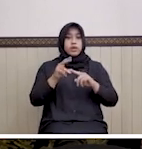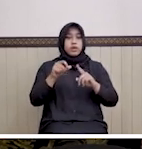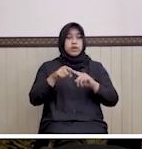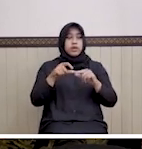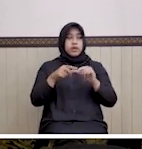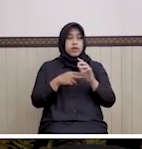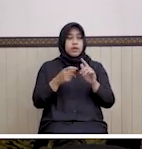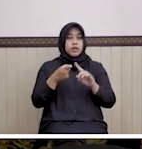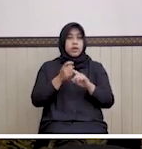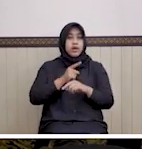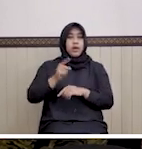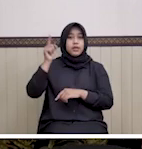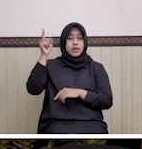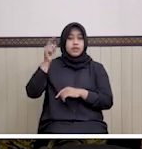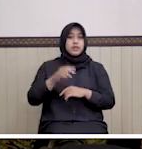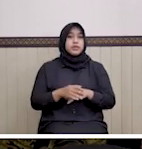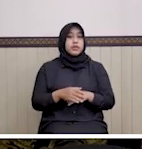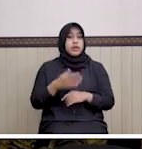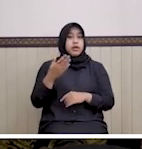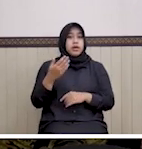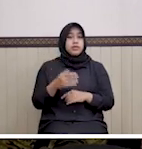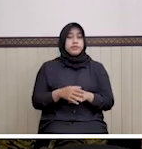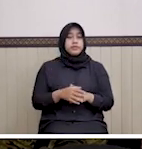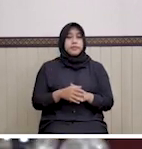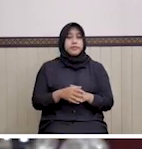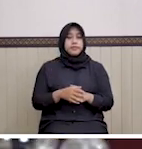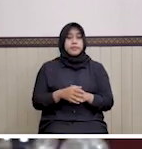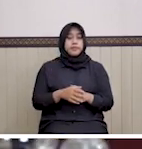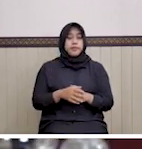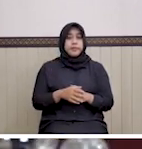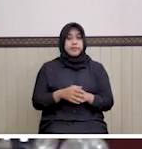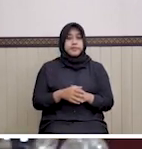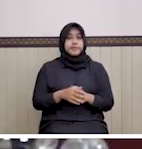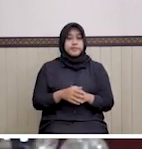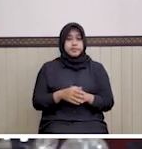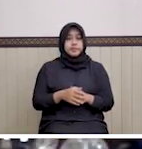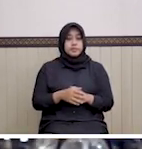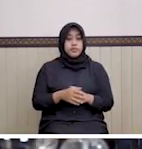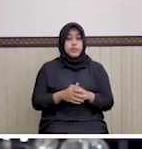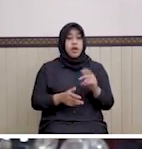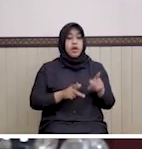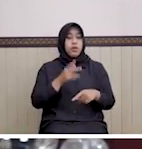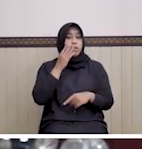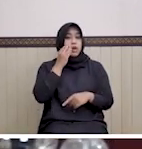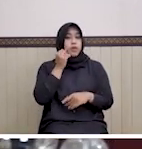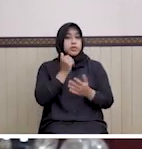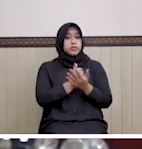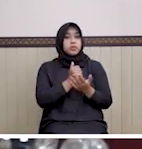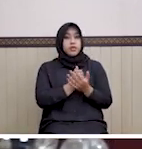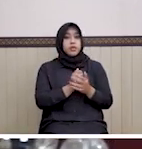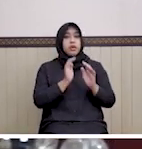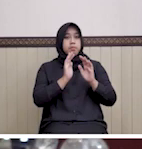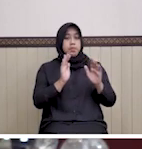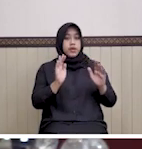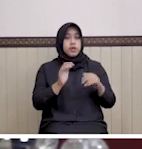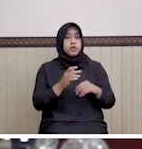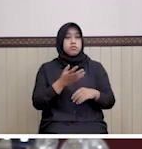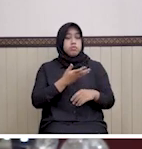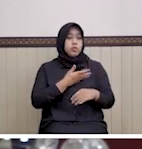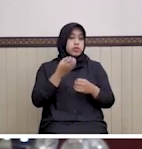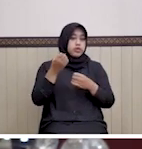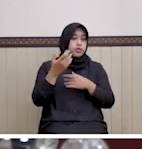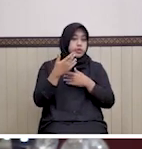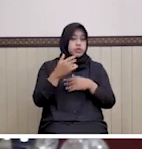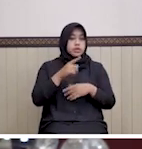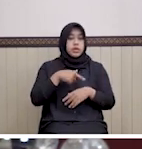kering Hah kemana begitu kemana begitu ya Jadi kalau pengalaman sebanyak sekali yang mana yang mau saya